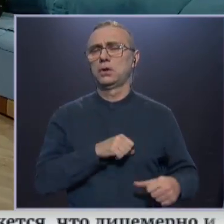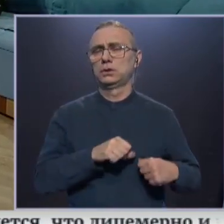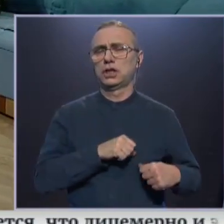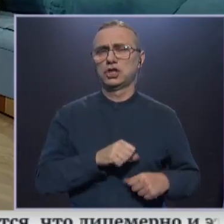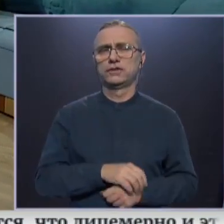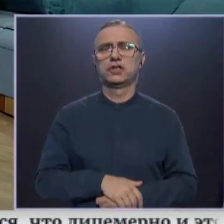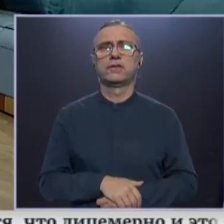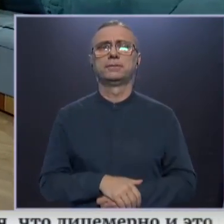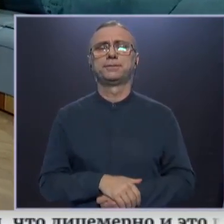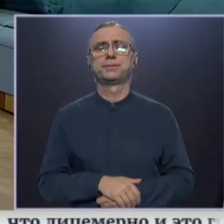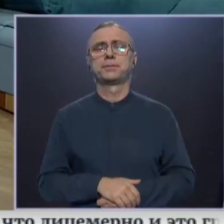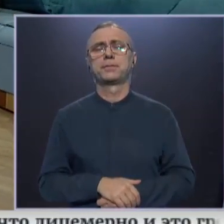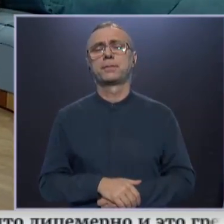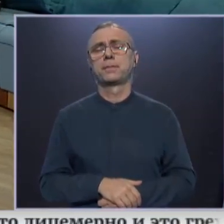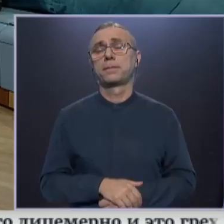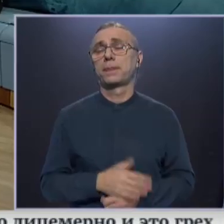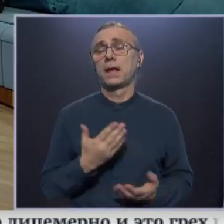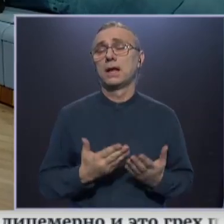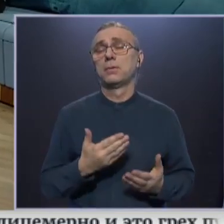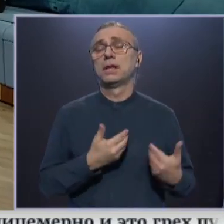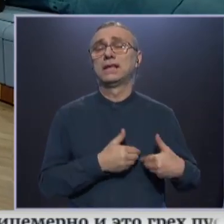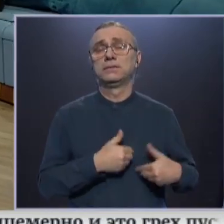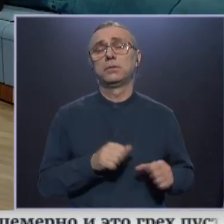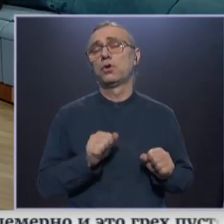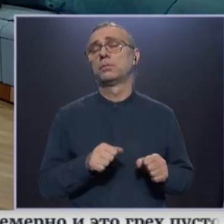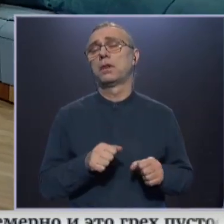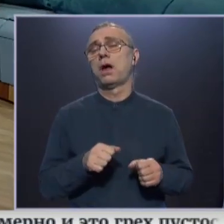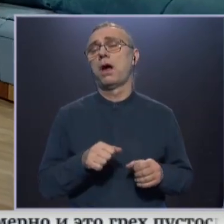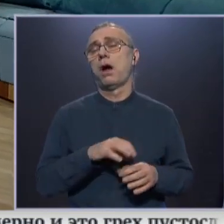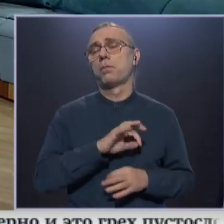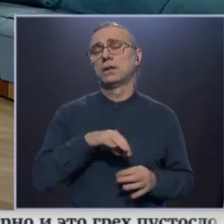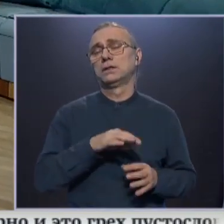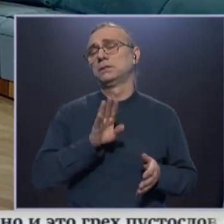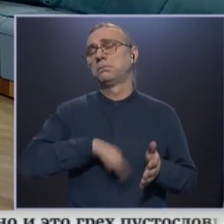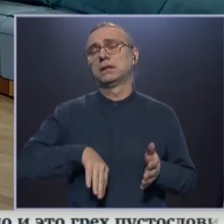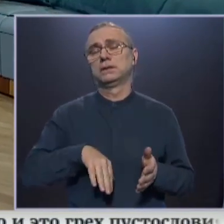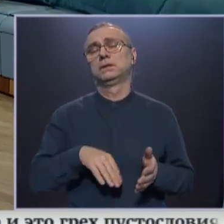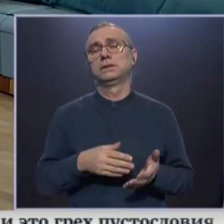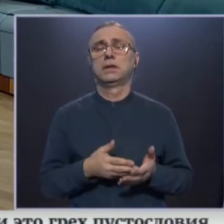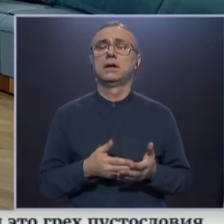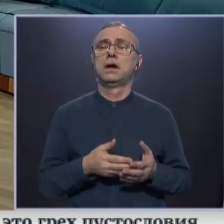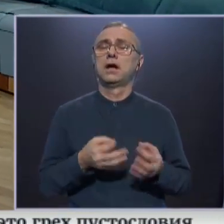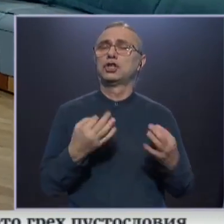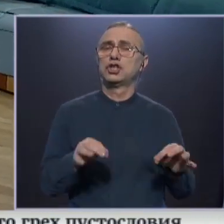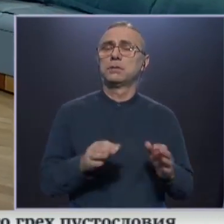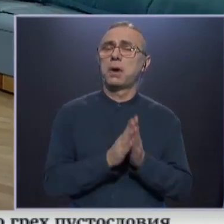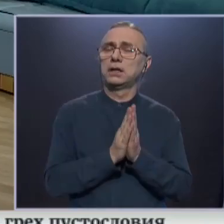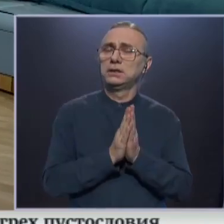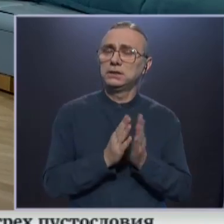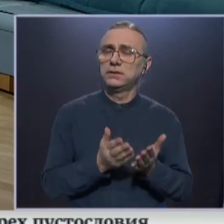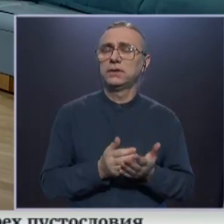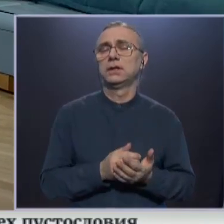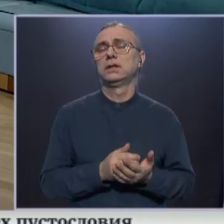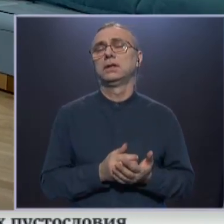только обойтись разрешительной молитвой, свидетельством, молитвенным от лица церкви для участия в таинстве, все-таки, как